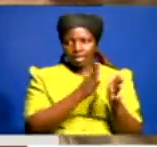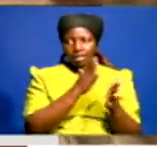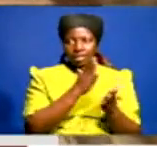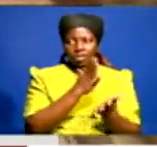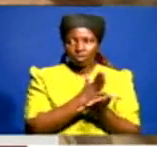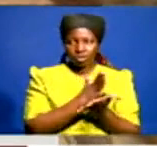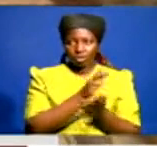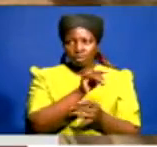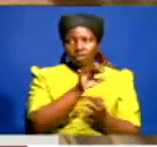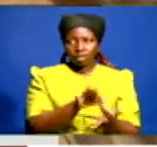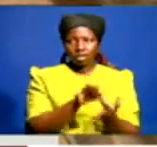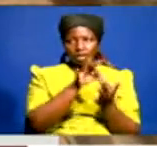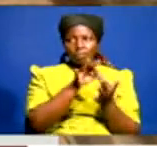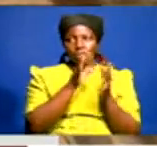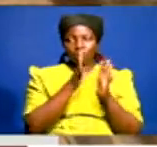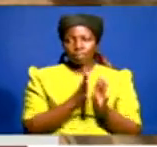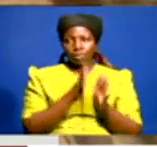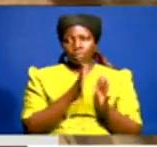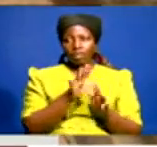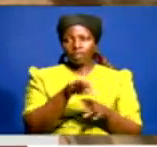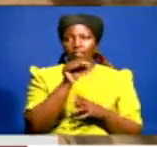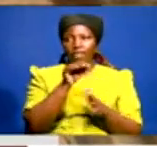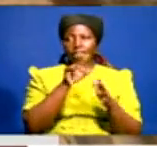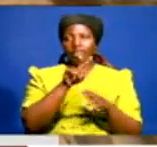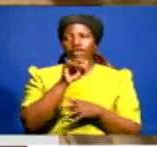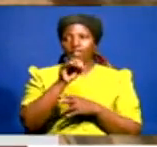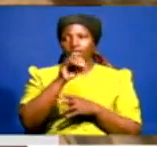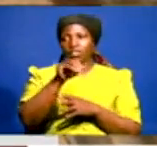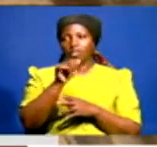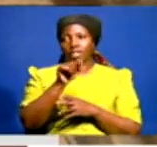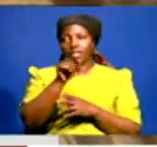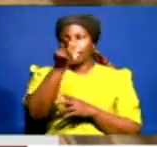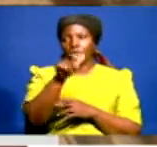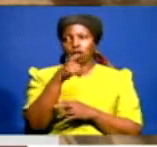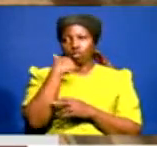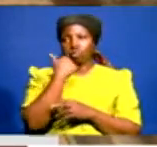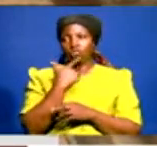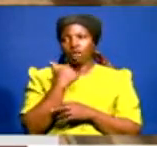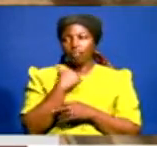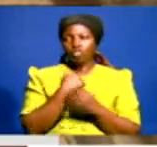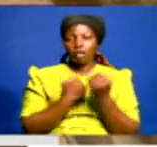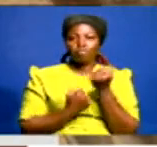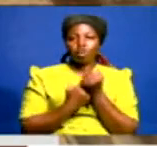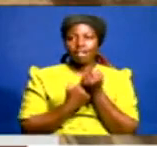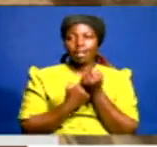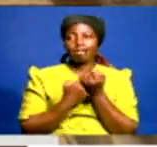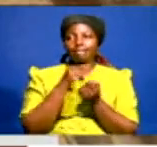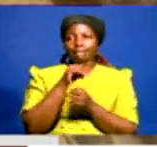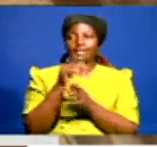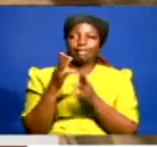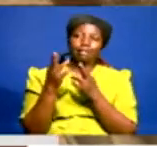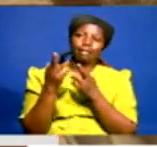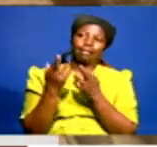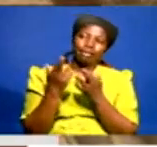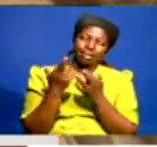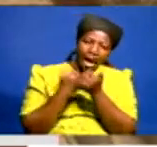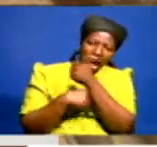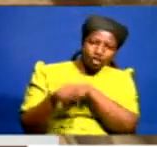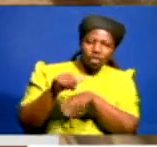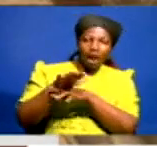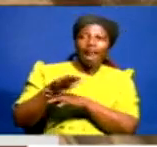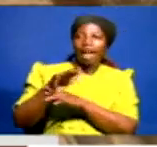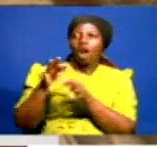unique. Unapata hata kwanza Vioja Mahakamani, yeye ndio msee mmoja amesimama na hiyo role for long time. Since wengine wamekuwa kubadilishwa, na since pia amekuwa msee